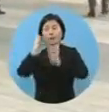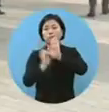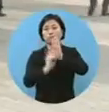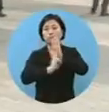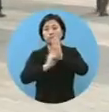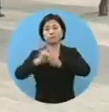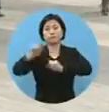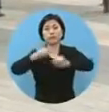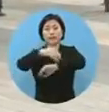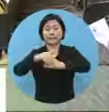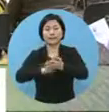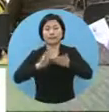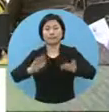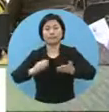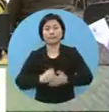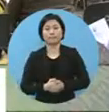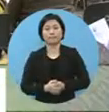계획입니다.